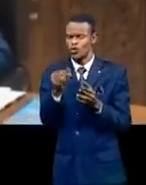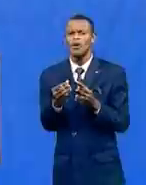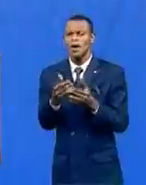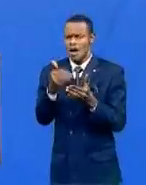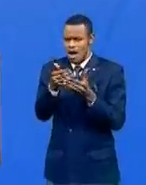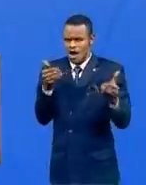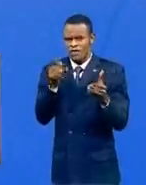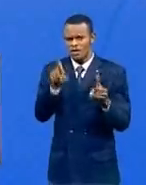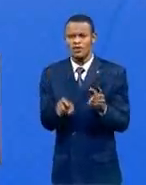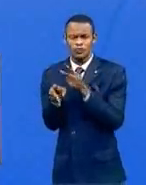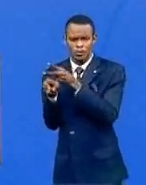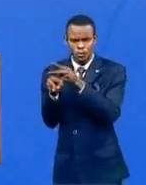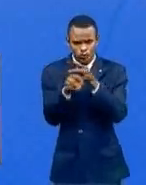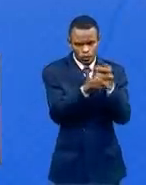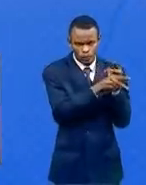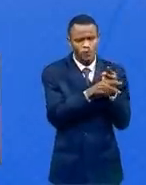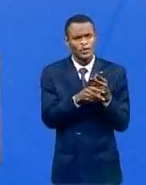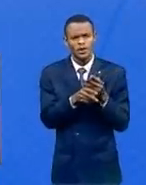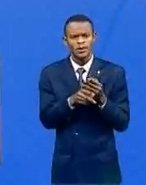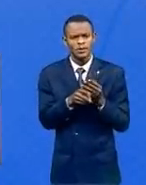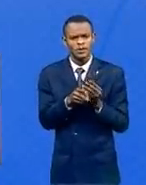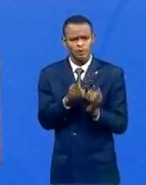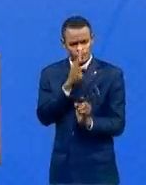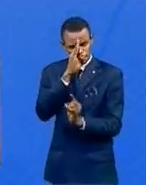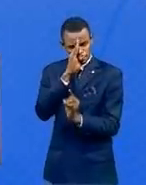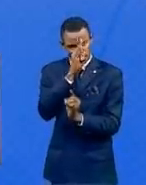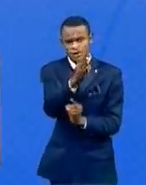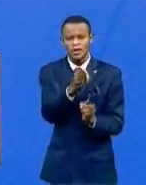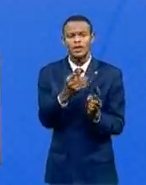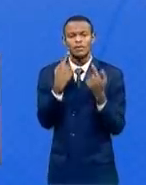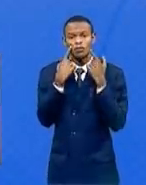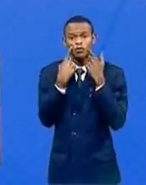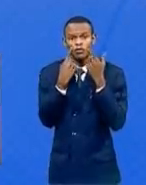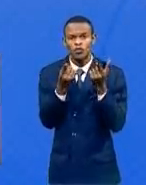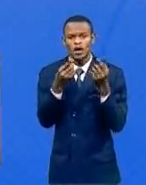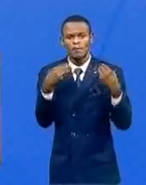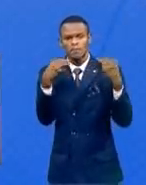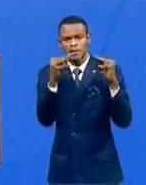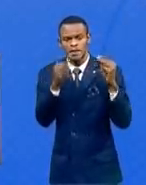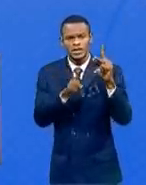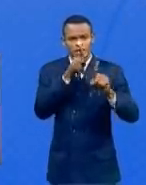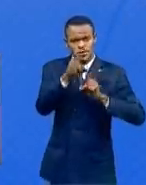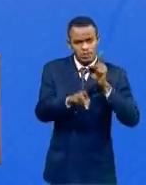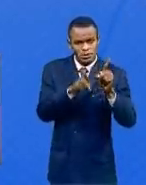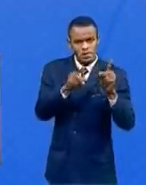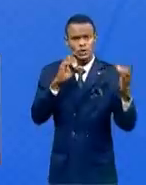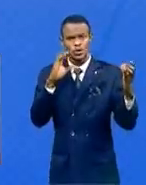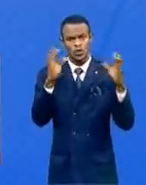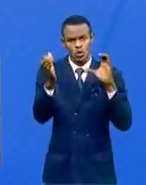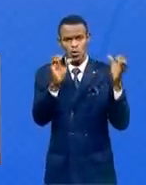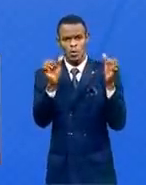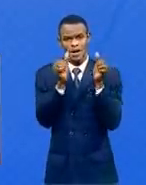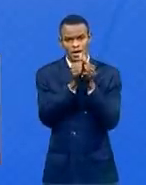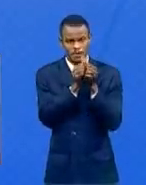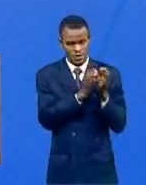étroit devrait également être fait au regard de la hauteur de marché public pour rester en phase avec le plan